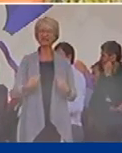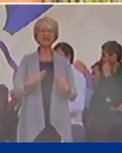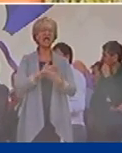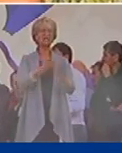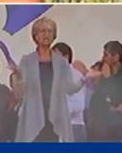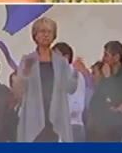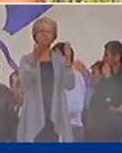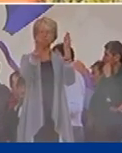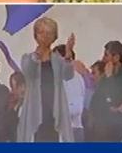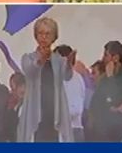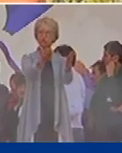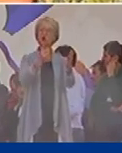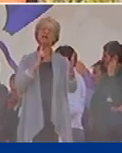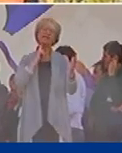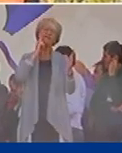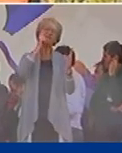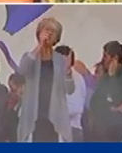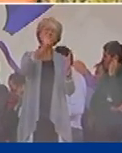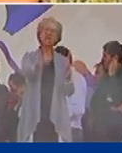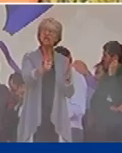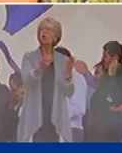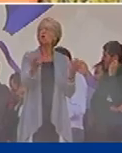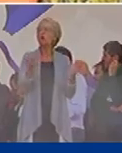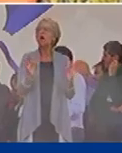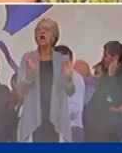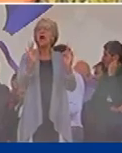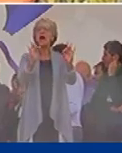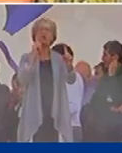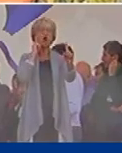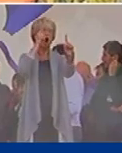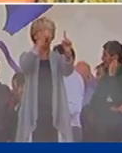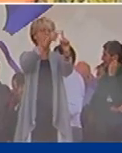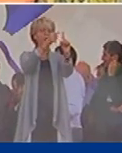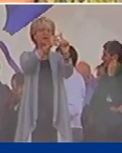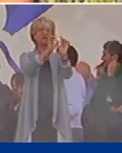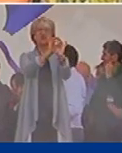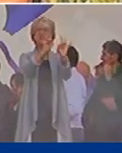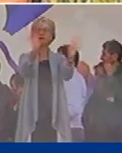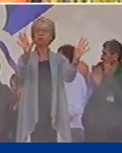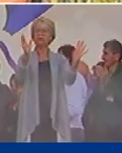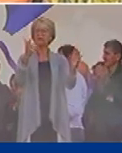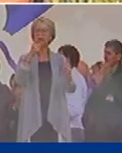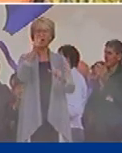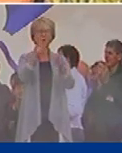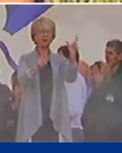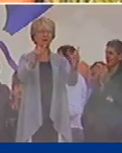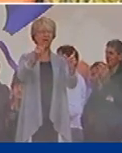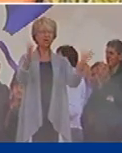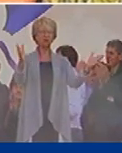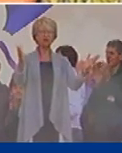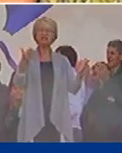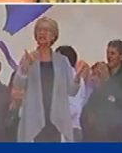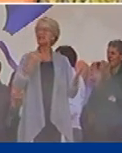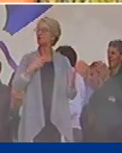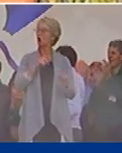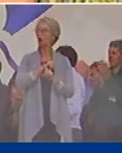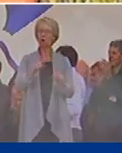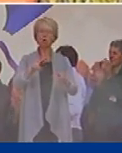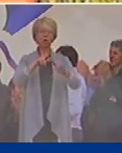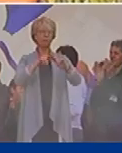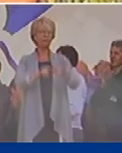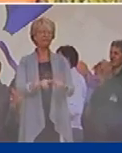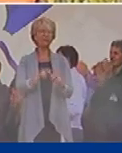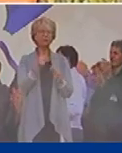disposizione fino a che non arriveremo all'obiettivo della libertà per la nostra gente. Io non mi fermo di 1